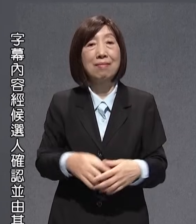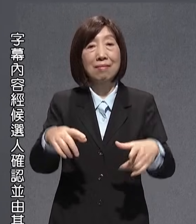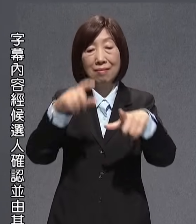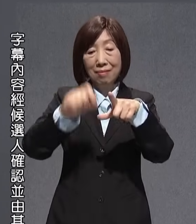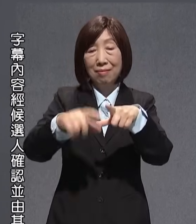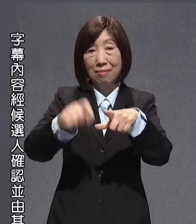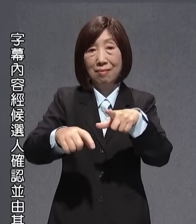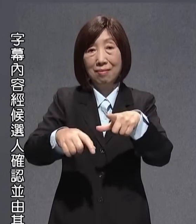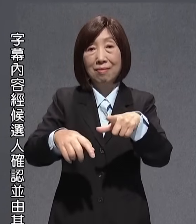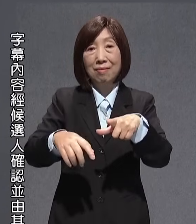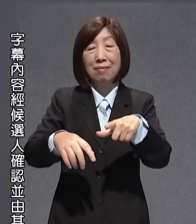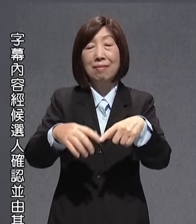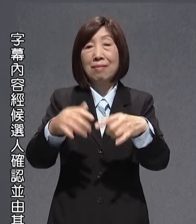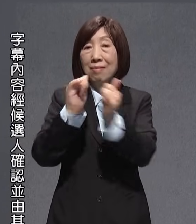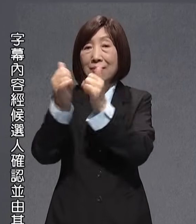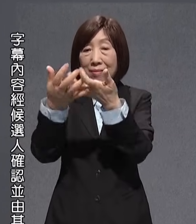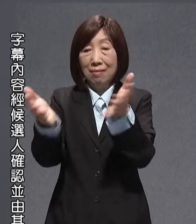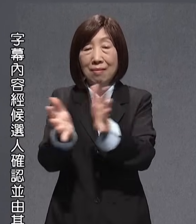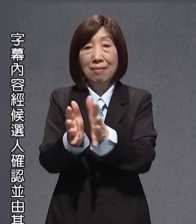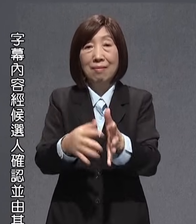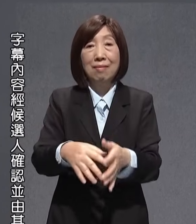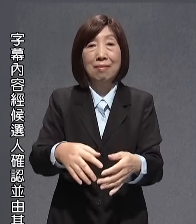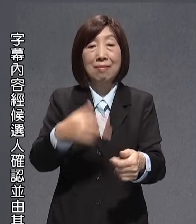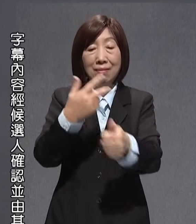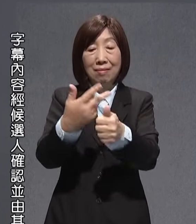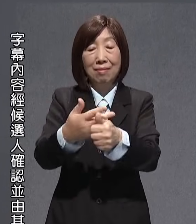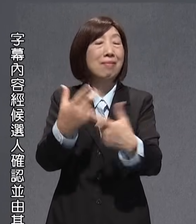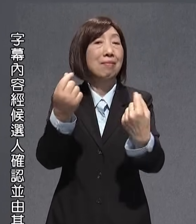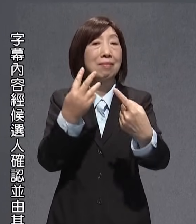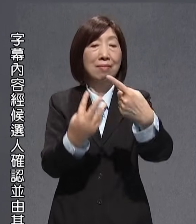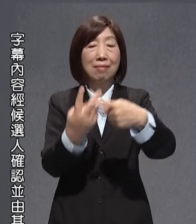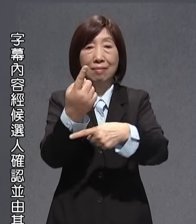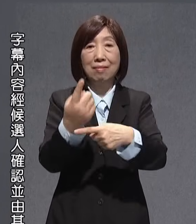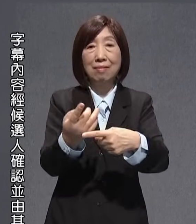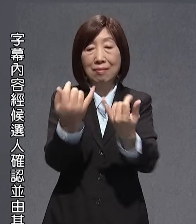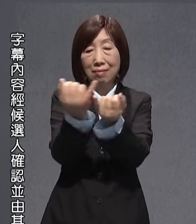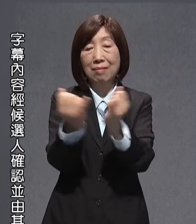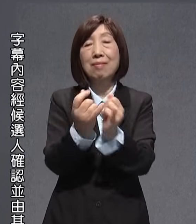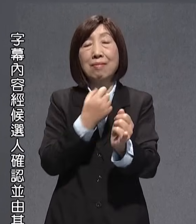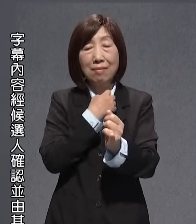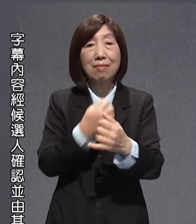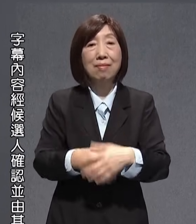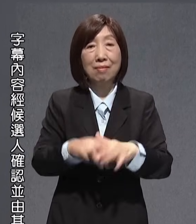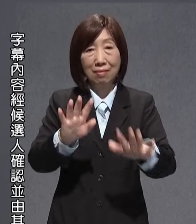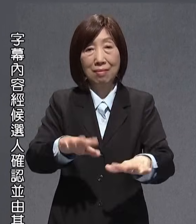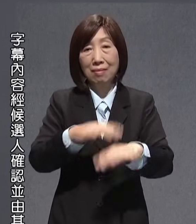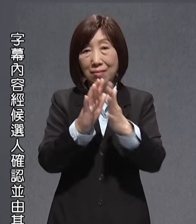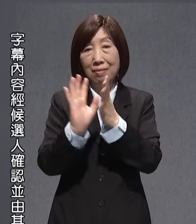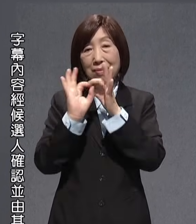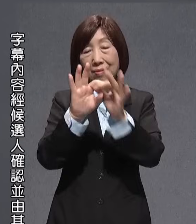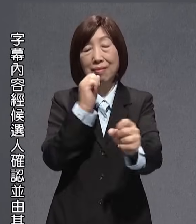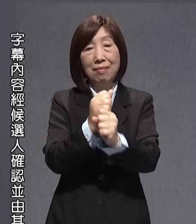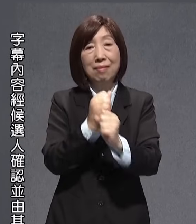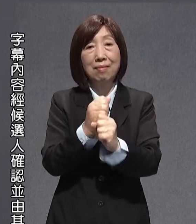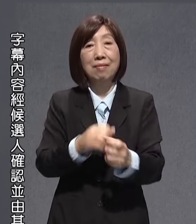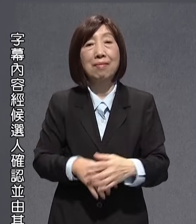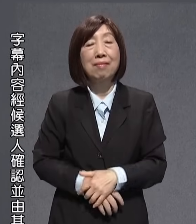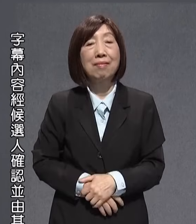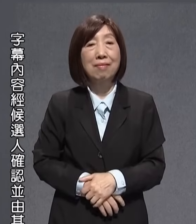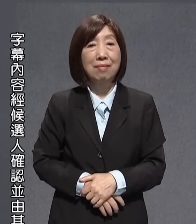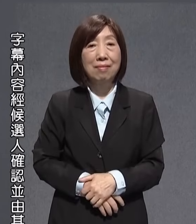企业，还有社团董监事要超过1/3，起码如火如荼在走。我要请问赖主